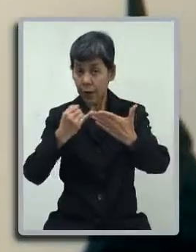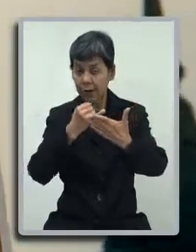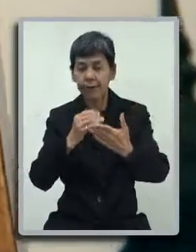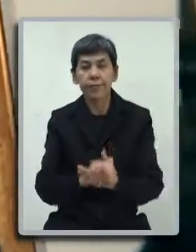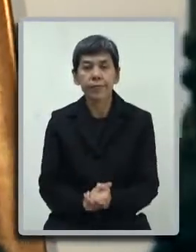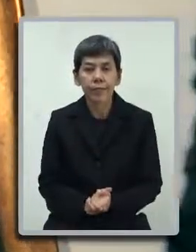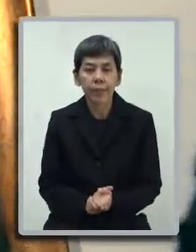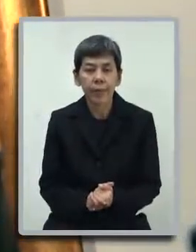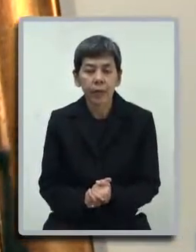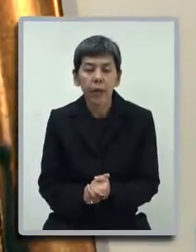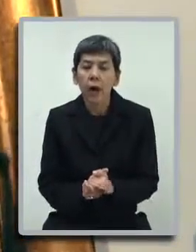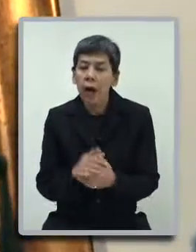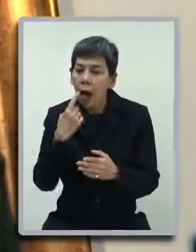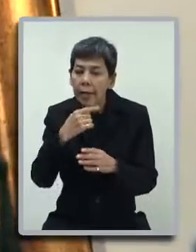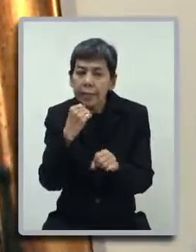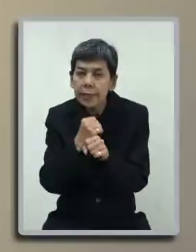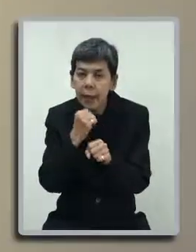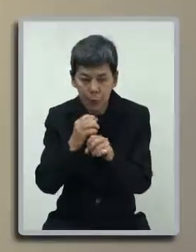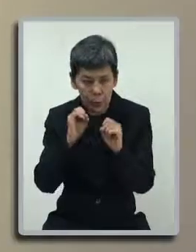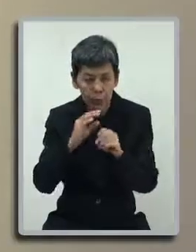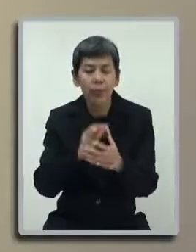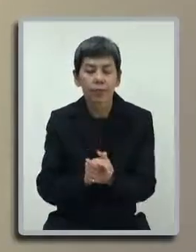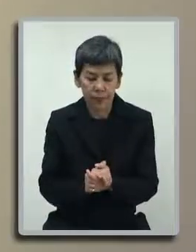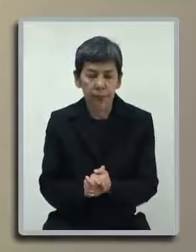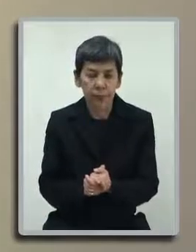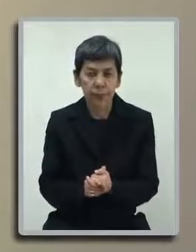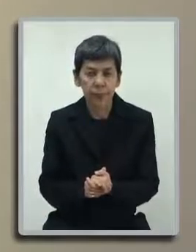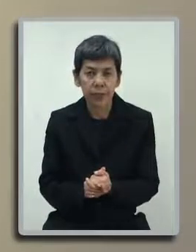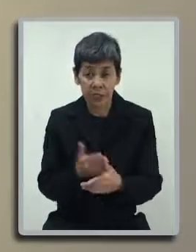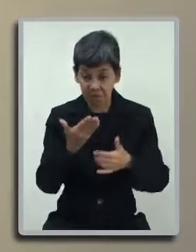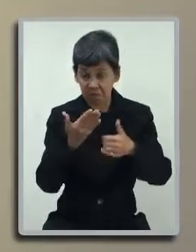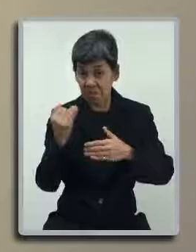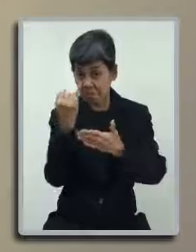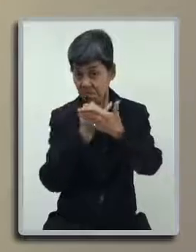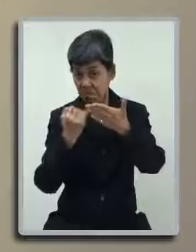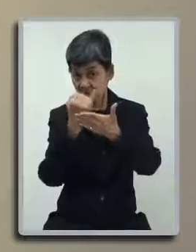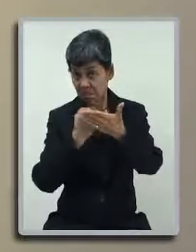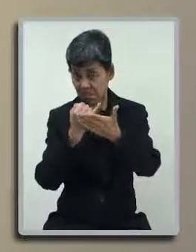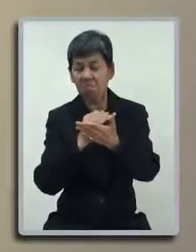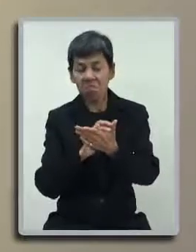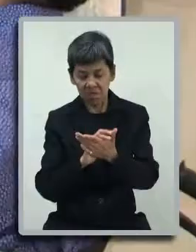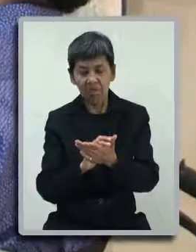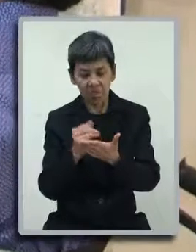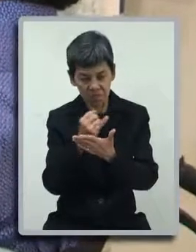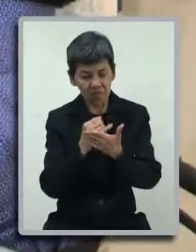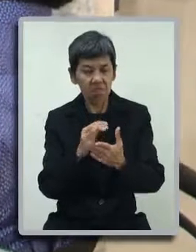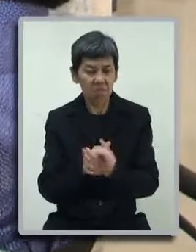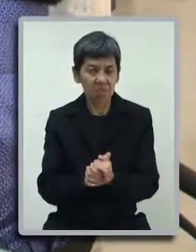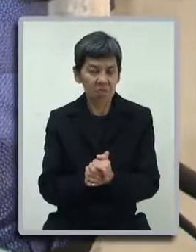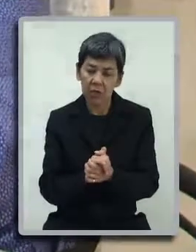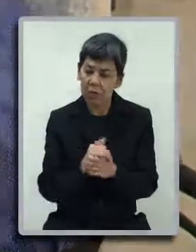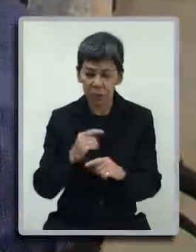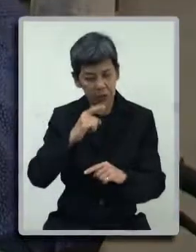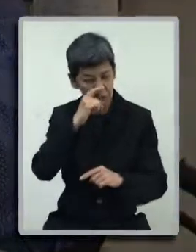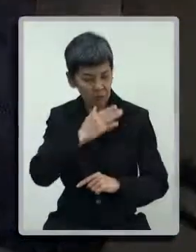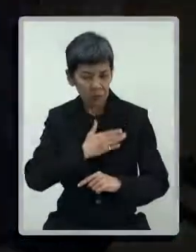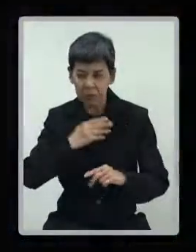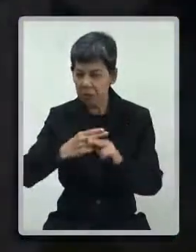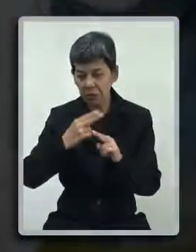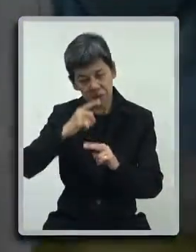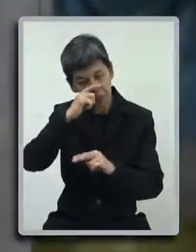าเรียกว่า painting นี่ก็เป็นผลงานของอาจารย์พิชัยนิรันดร์ซึ่งเป็นอาจารย์ศิลปินแห่งช